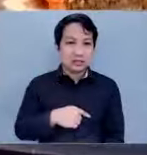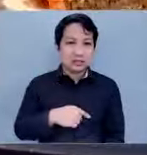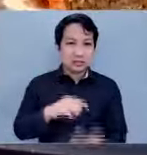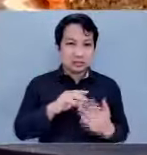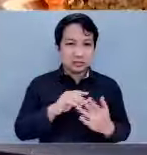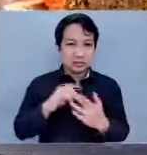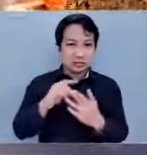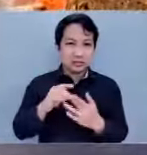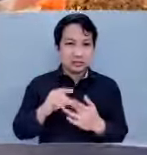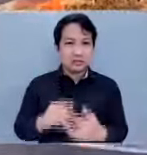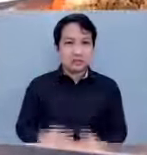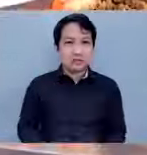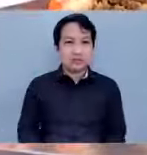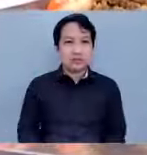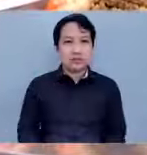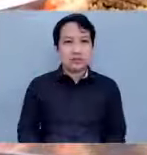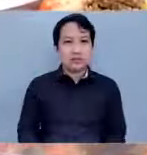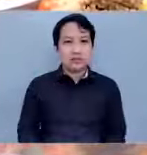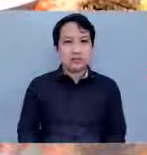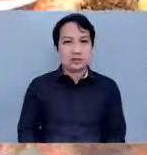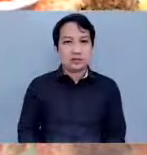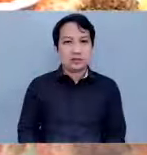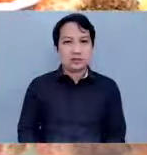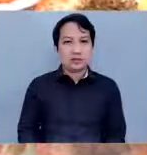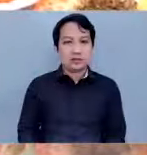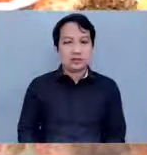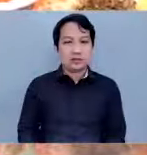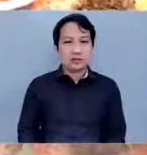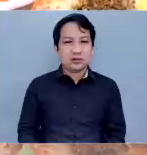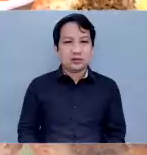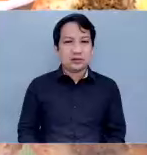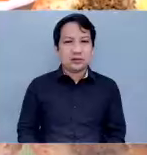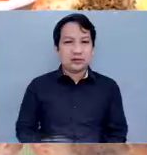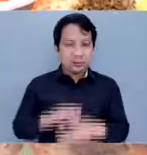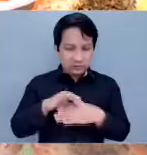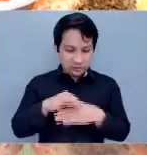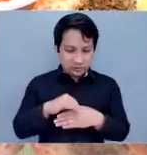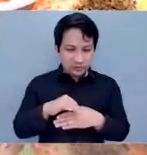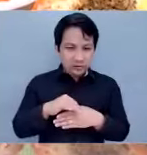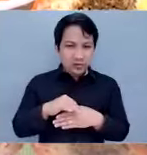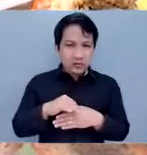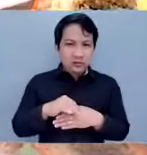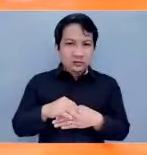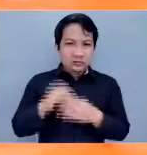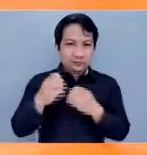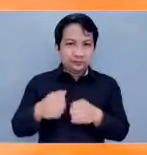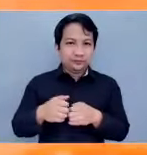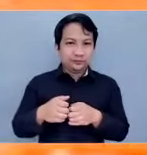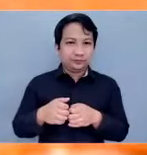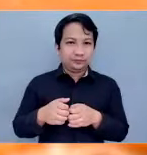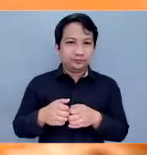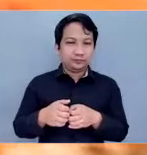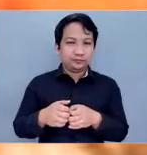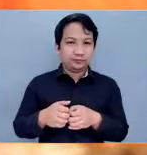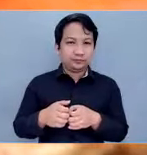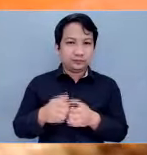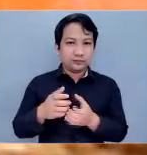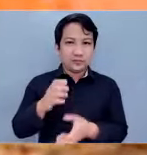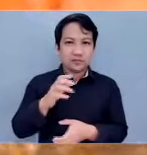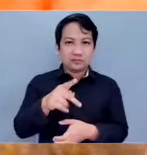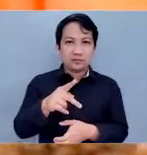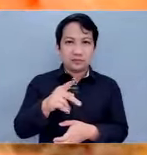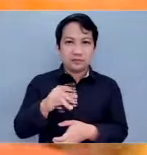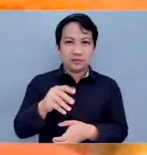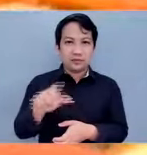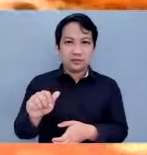Ano naman ang special? Ang special? Oh. Special yung ano, meat, tapos yung egg, tapos papaya. Papaya. Kasi opo, meron po kami pang